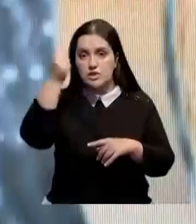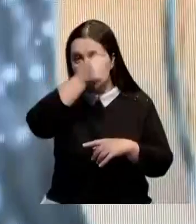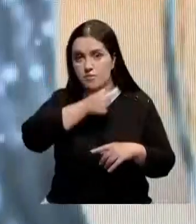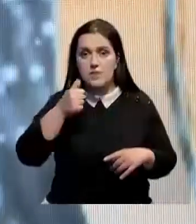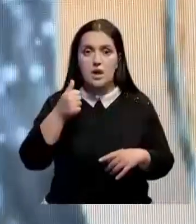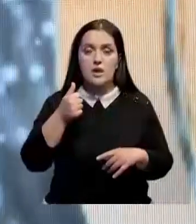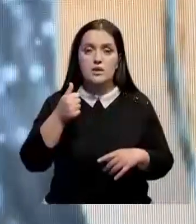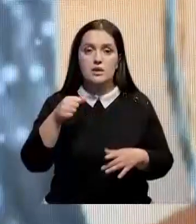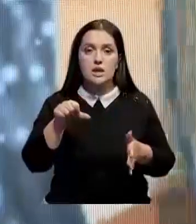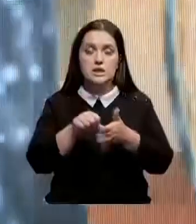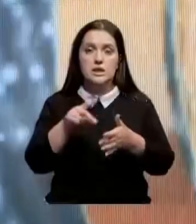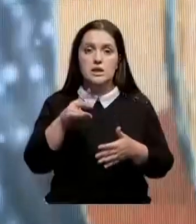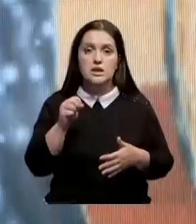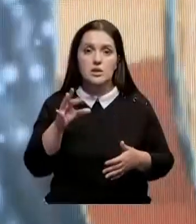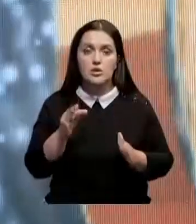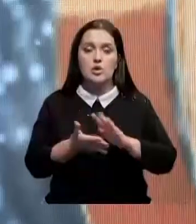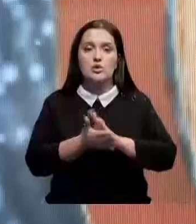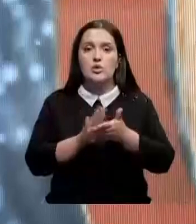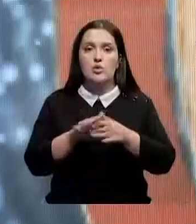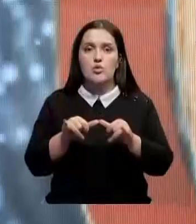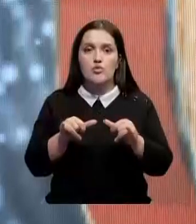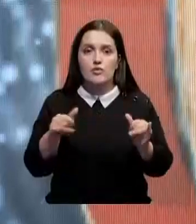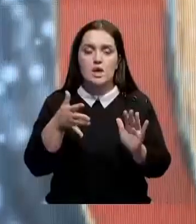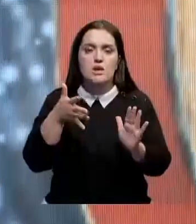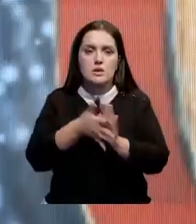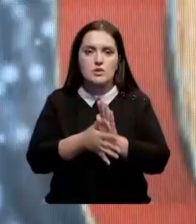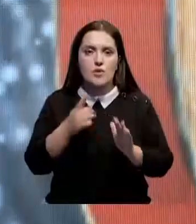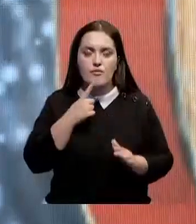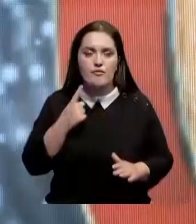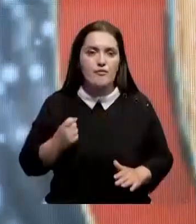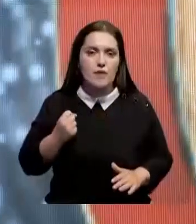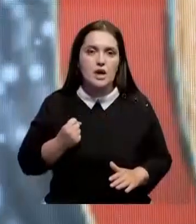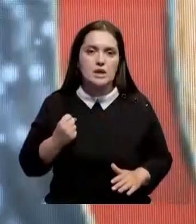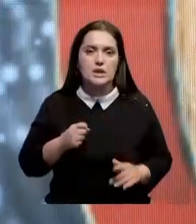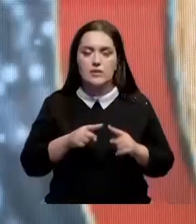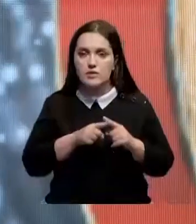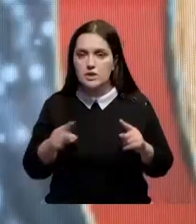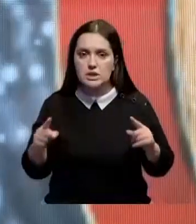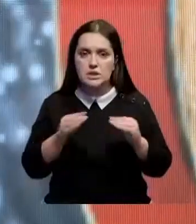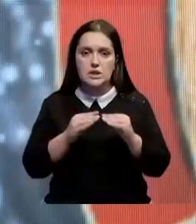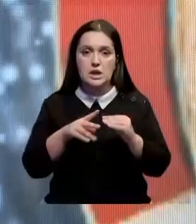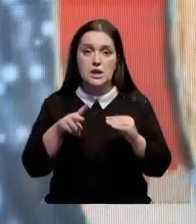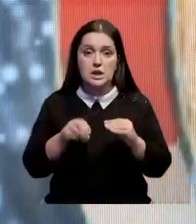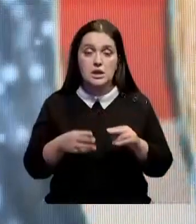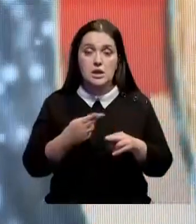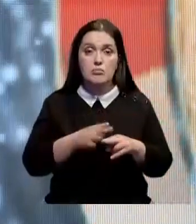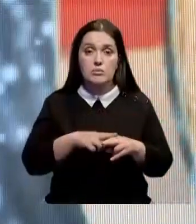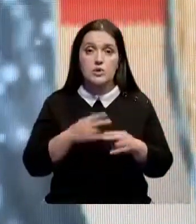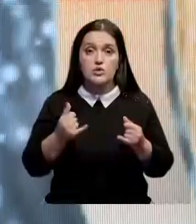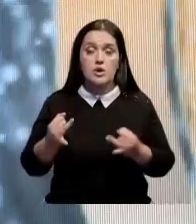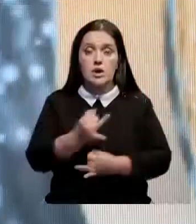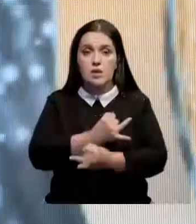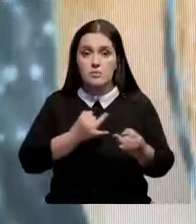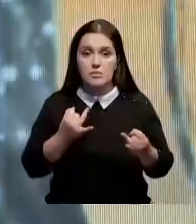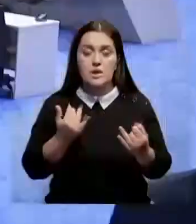2014 году, когда лидеры государств-членов НАТО договорились увеличить расходы на оборону в течение 10 лет. И вот на текущем